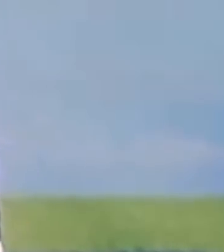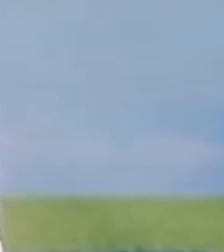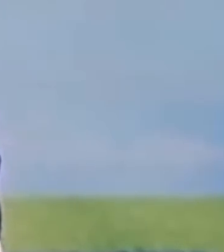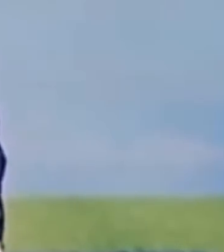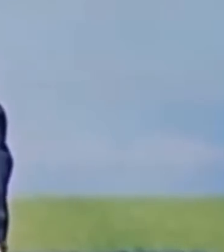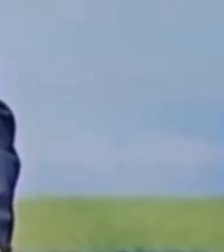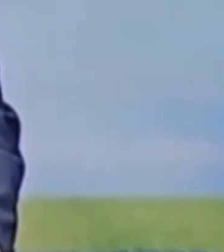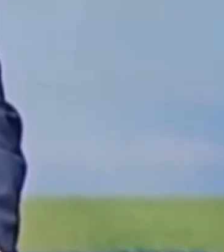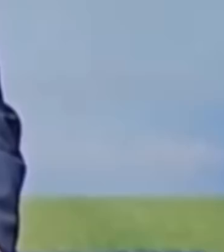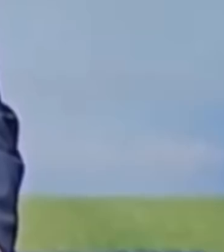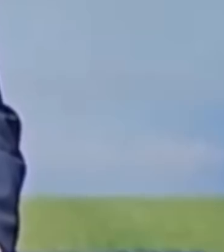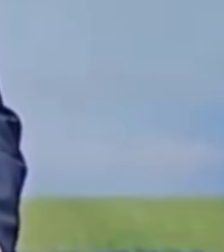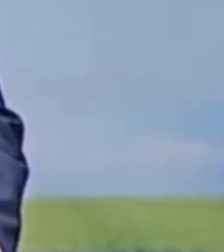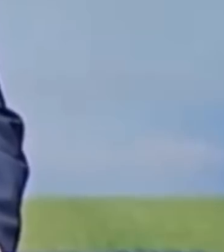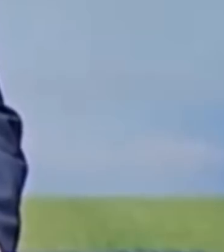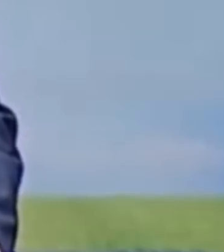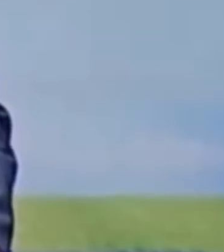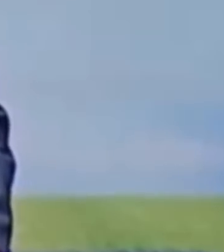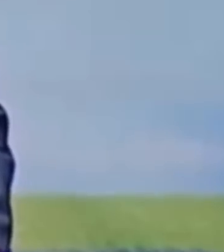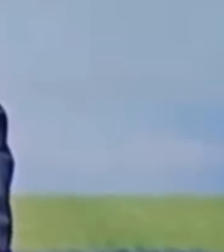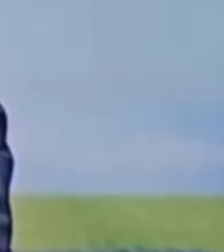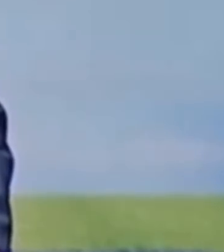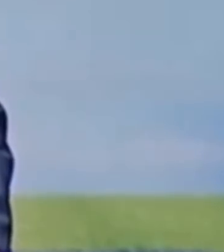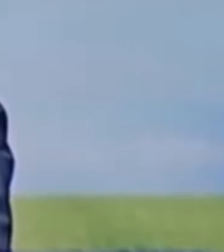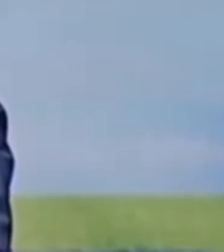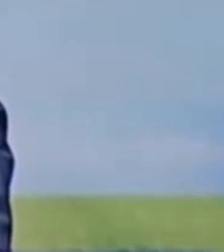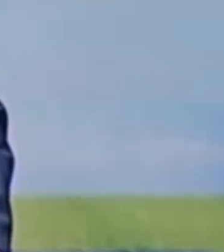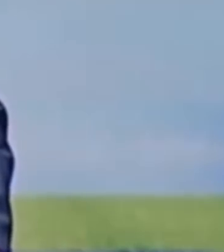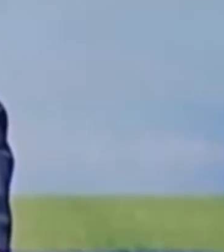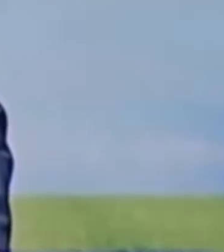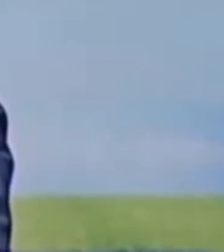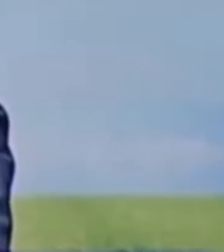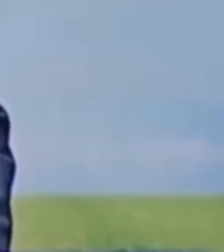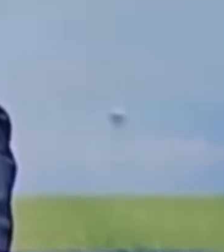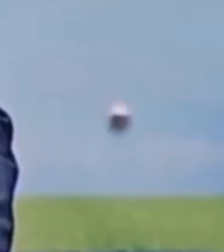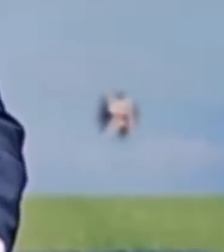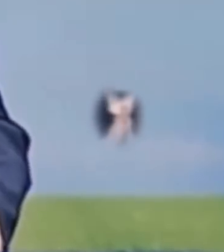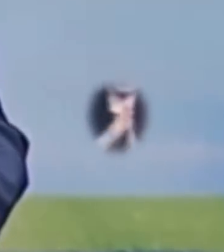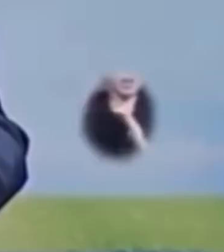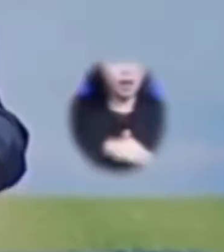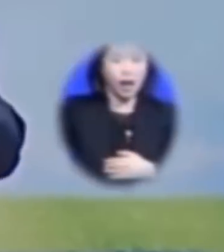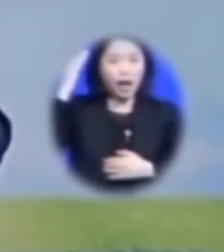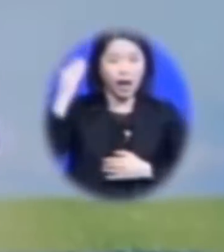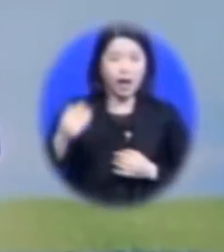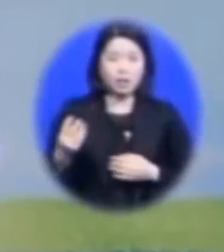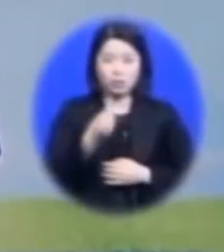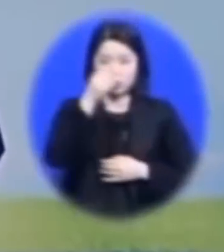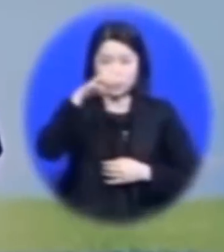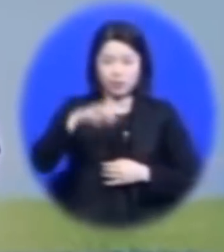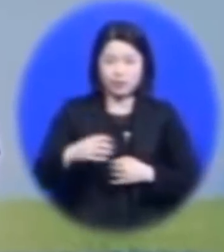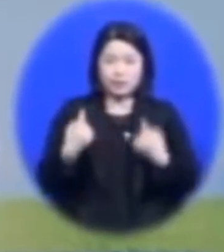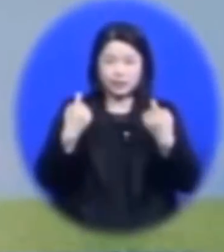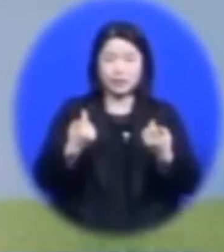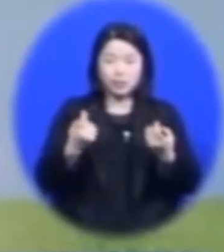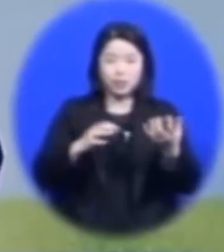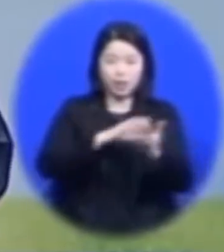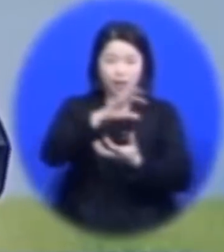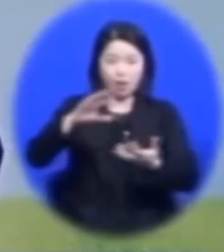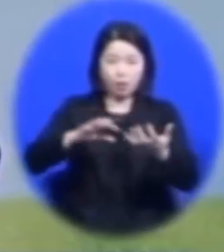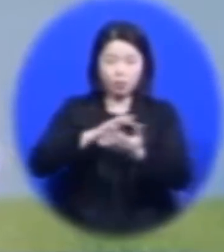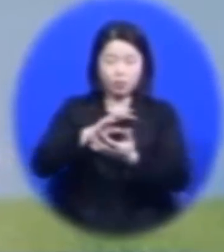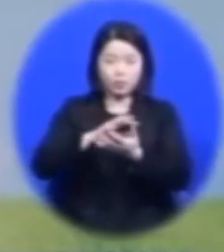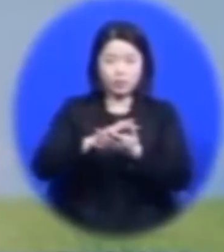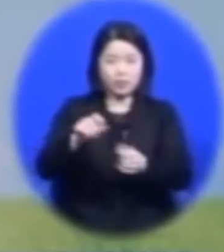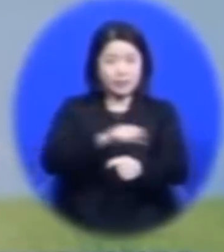큐티 묵상 본문 인 계시록 3장 과 국내성지순례 내가 이렇게 함께 어우러지는 아주 특별한